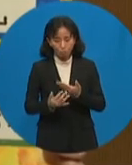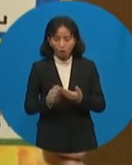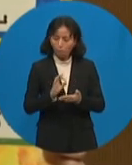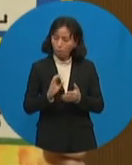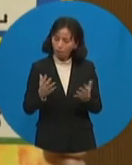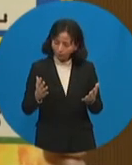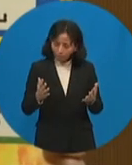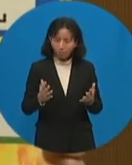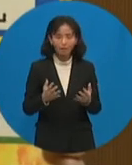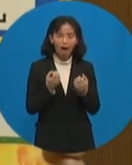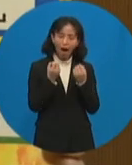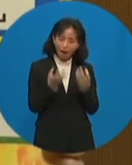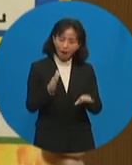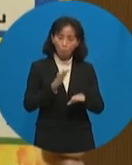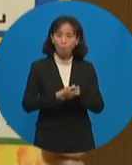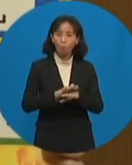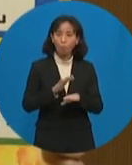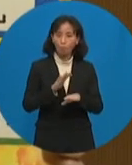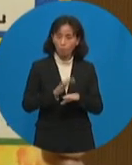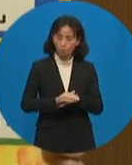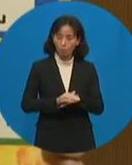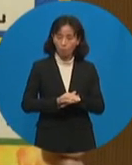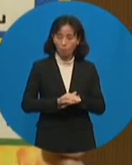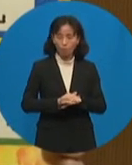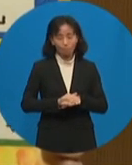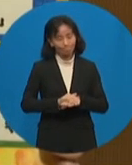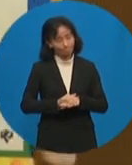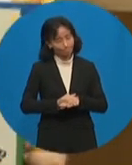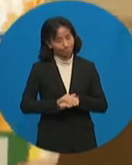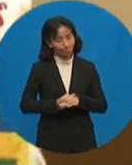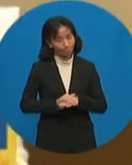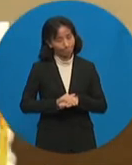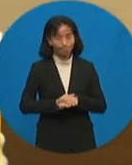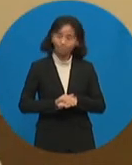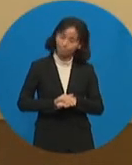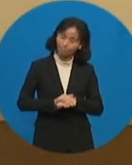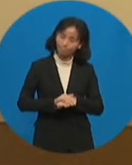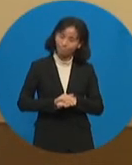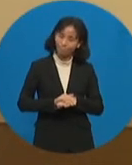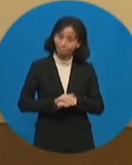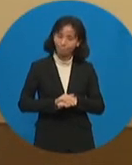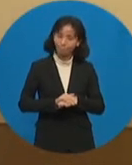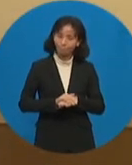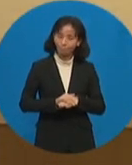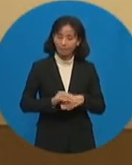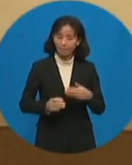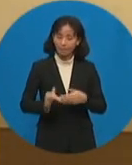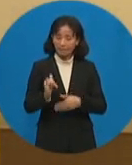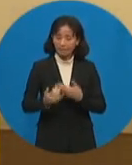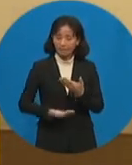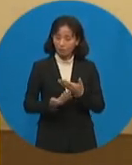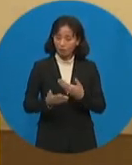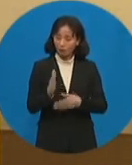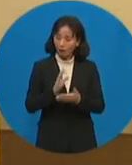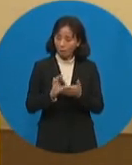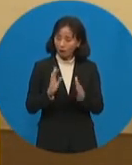新感覚のもんじゃ〇〇〇と書いてあるんですが、火を使わないもんじゃって一